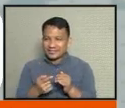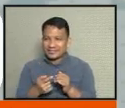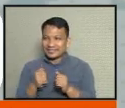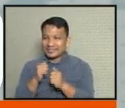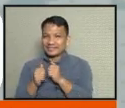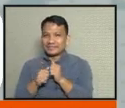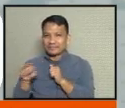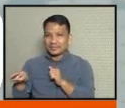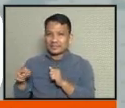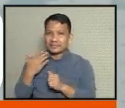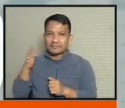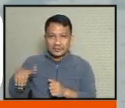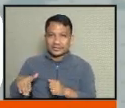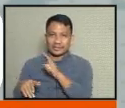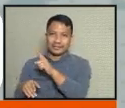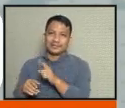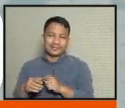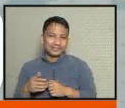Ibig sabihin, sir,